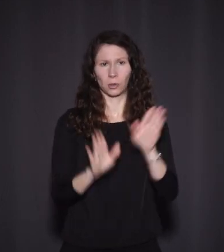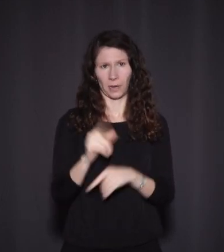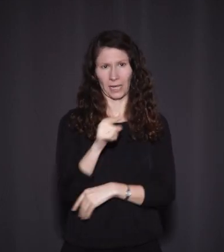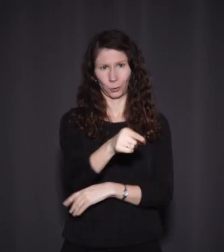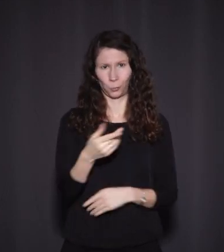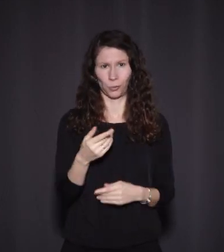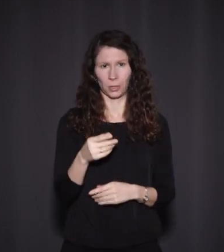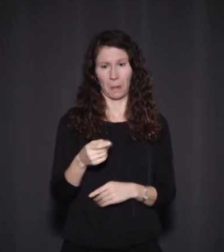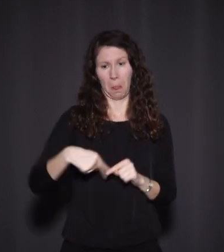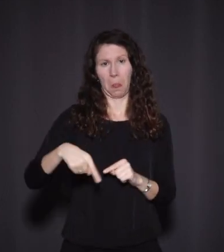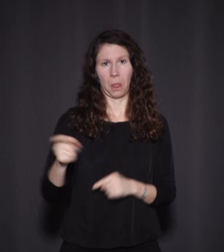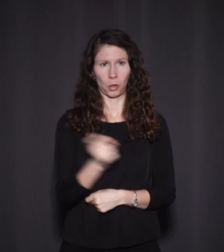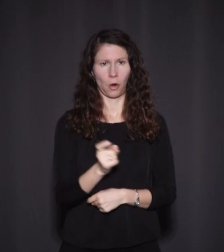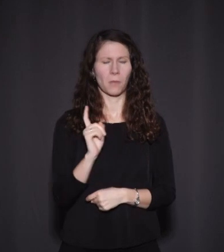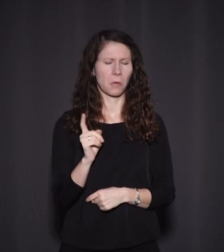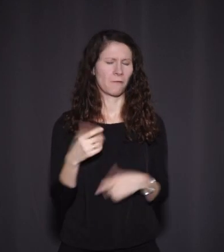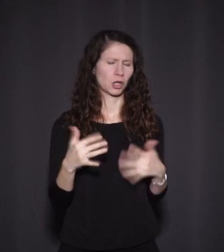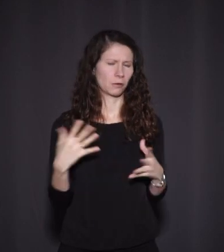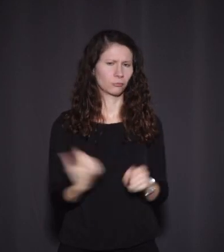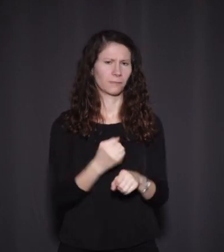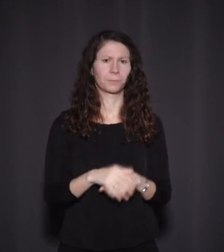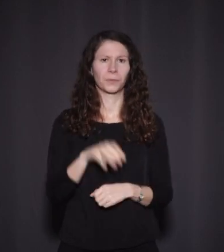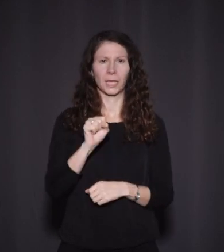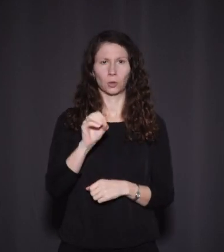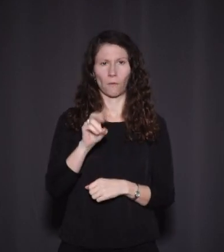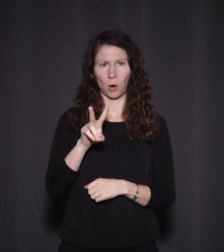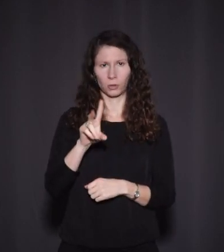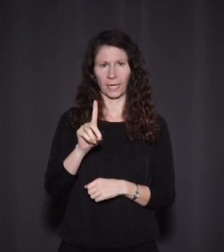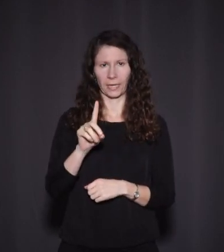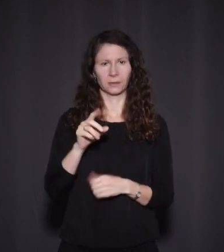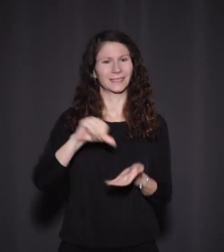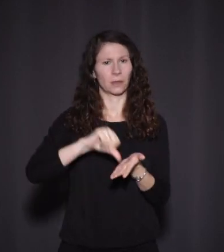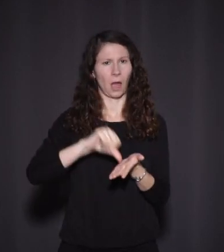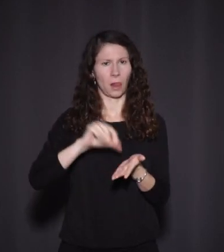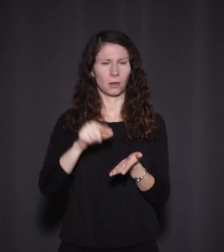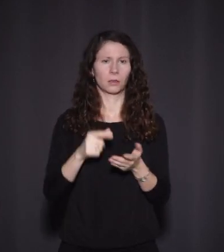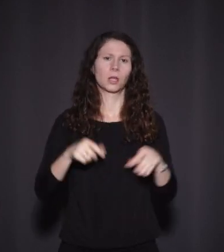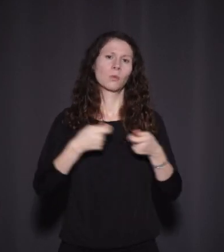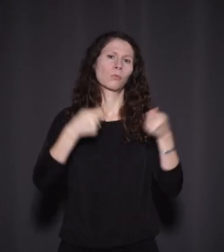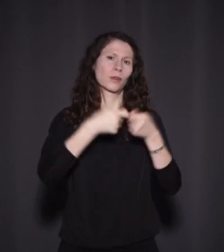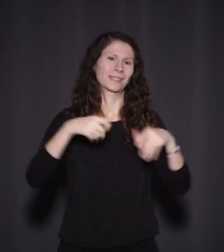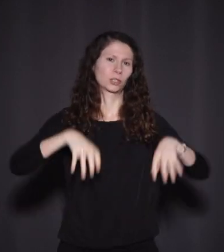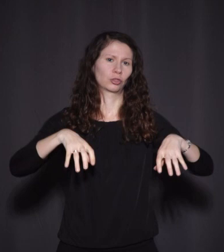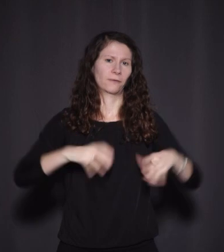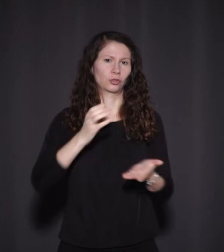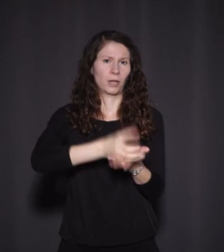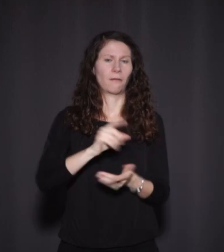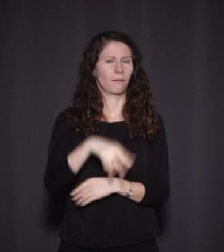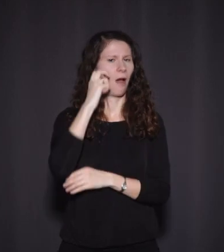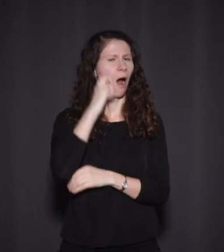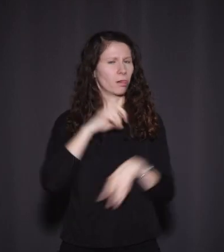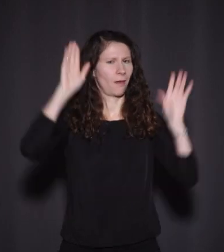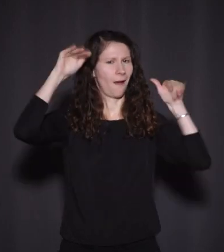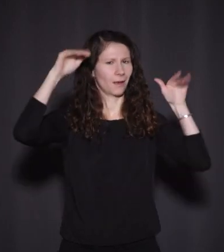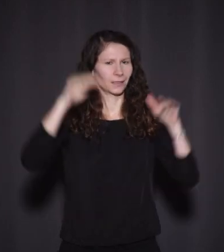machen. Er wird es sicherlich schaffen. Und in der SOVD-Zentrale, in der Bundesgeschäftsstelle, sitzt ein ganz alter Hase im Thema Rente. Denn wenn